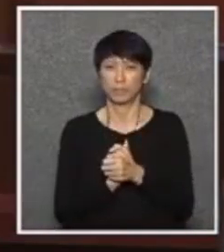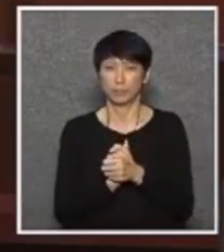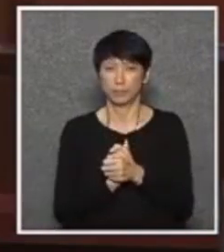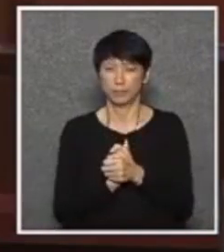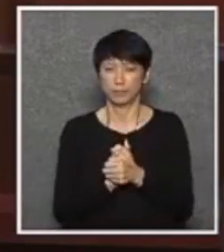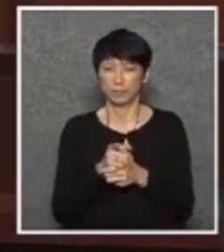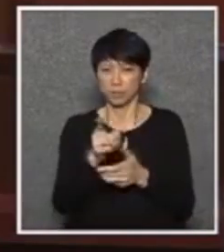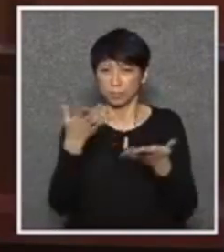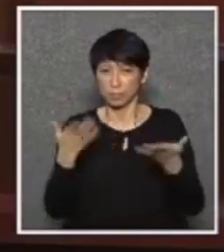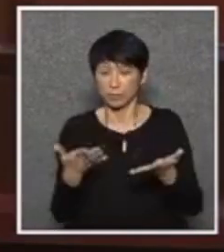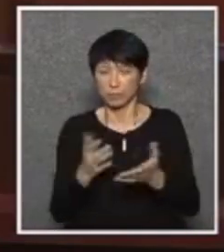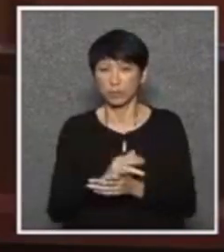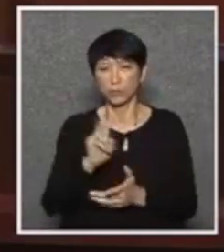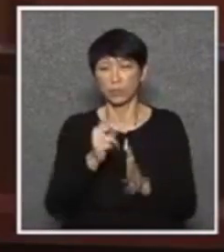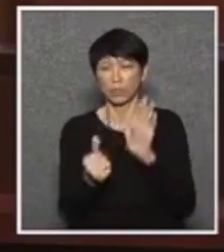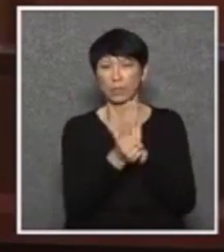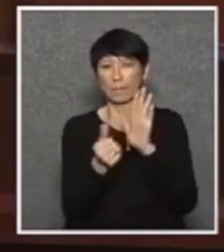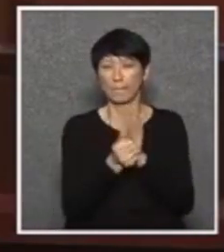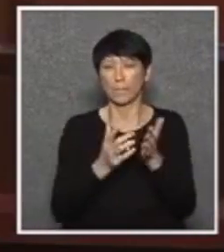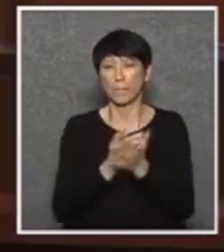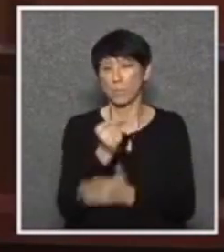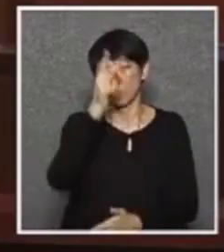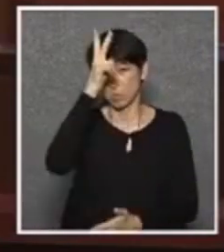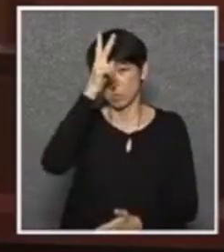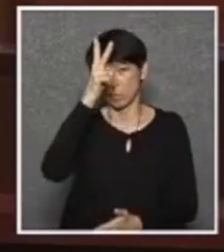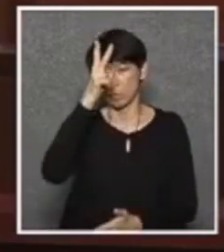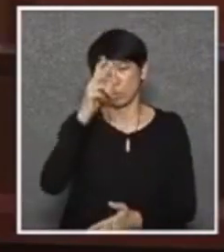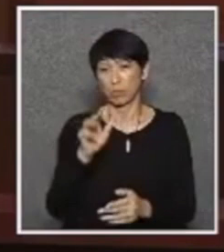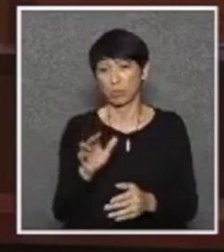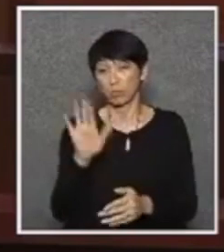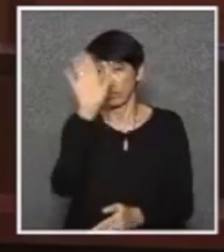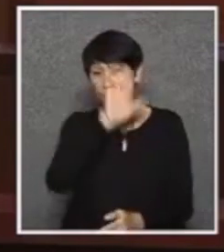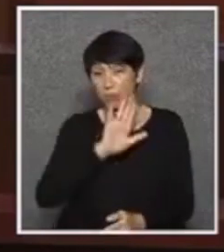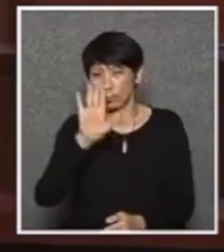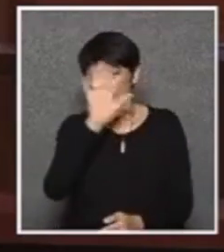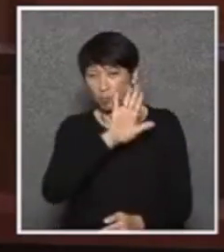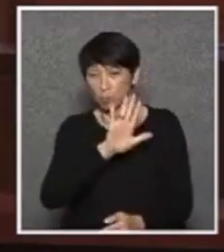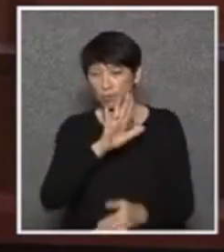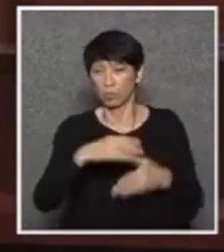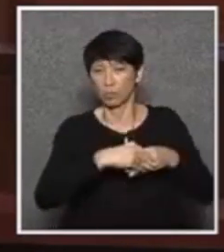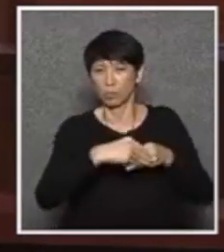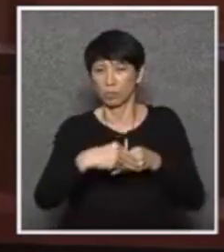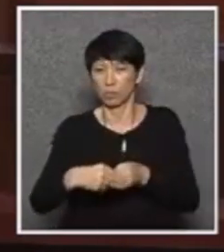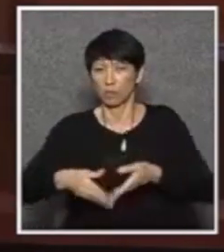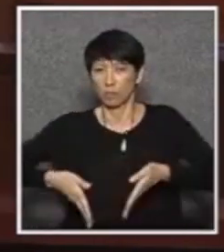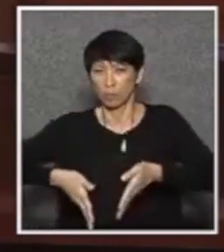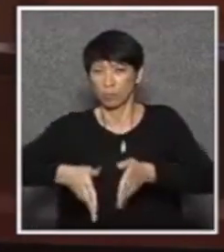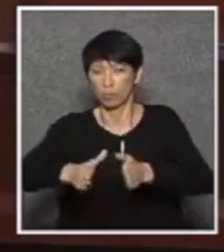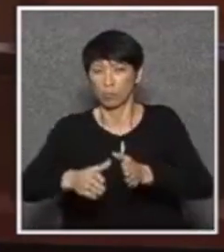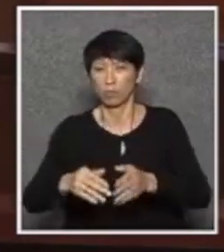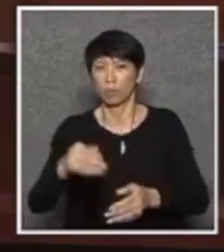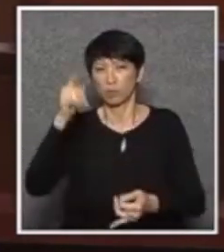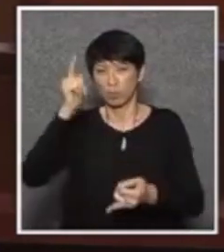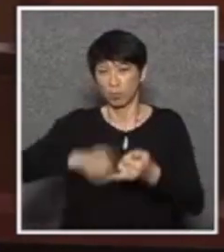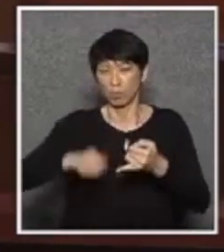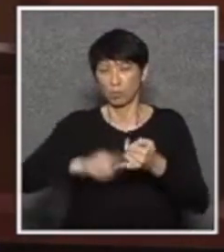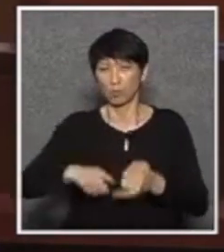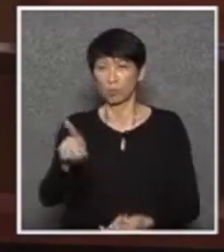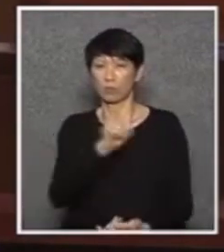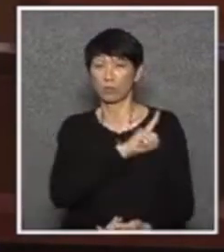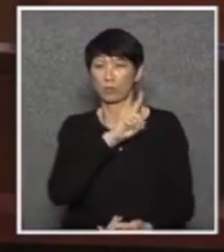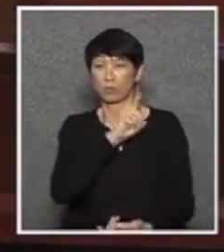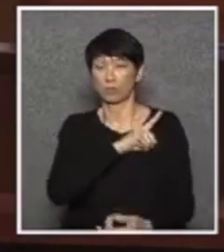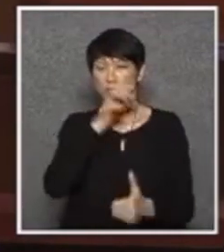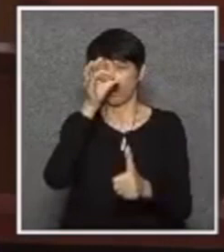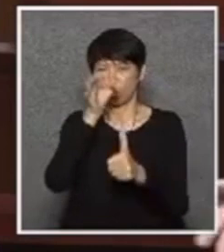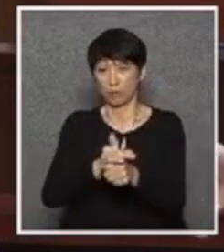今次又是幫這個專權政府去護航，到頭來喂，你是自掘墳墓。當